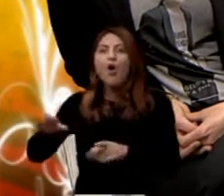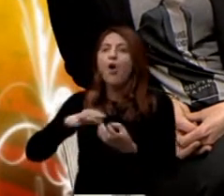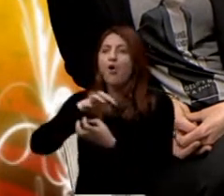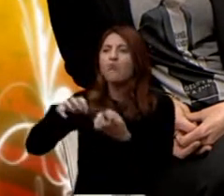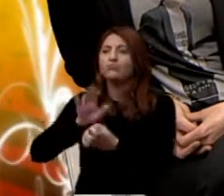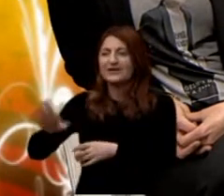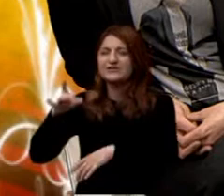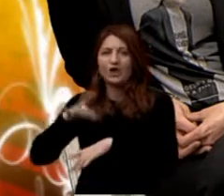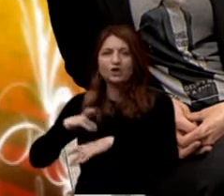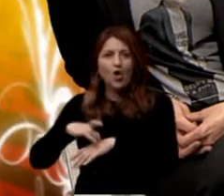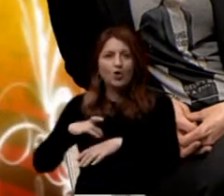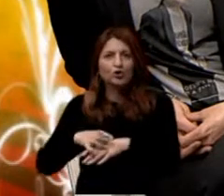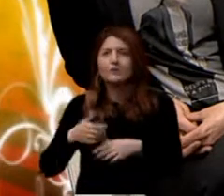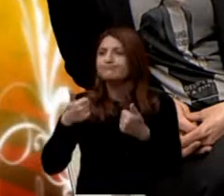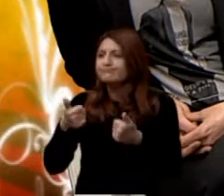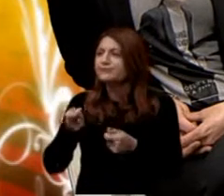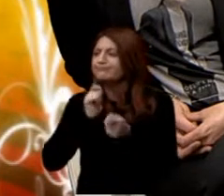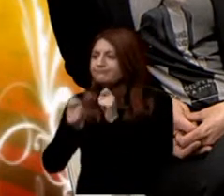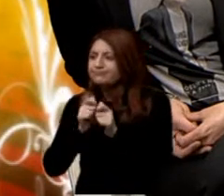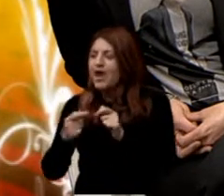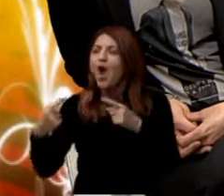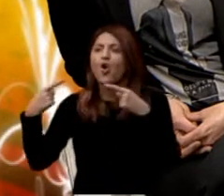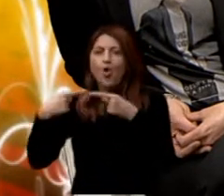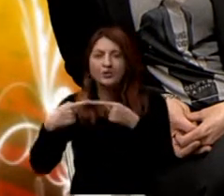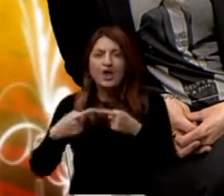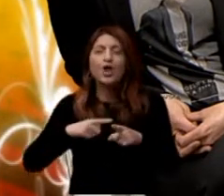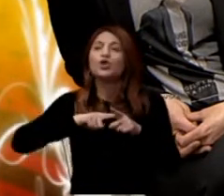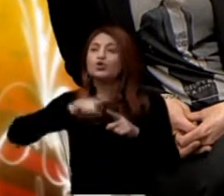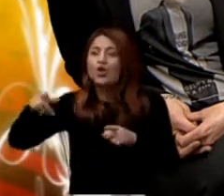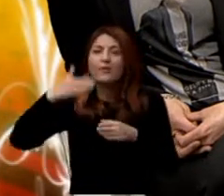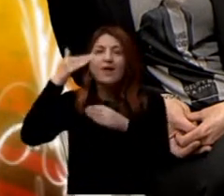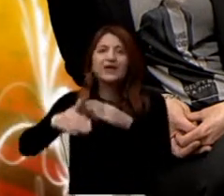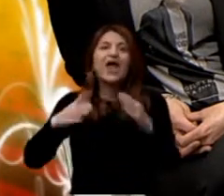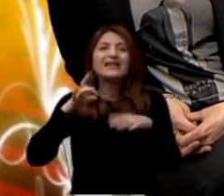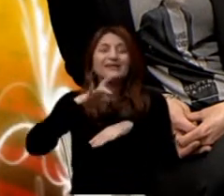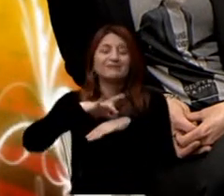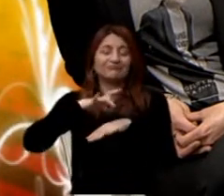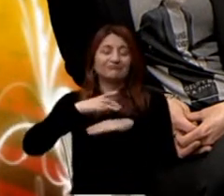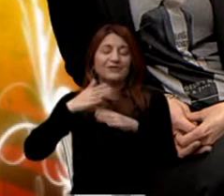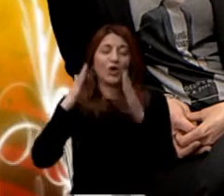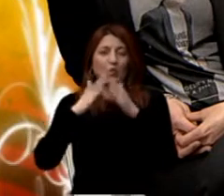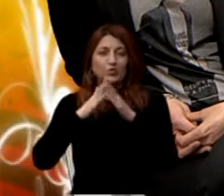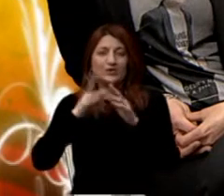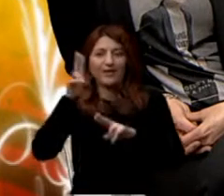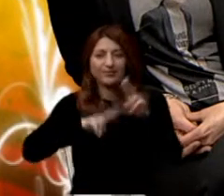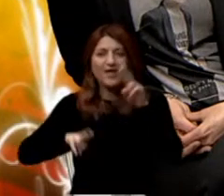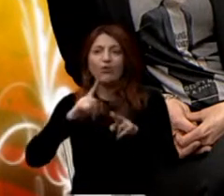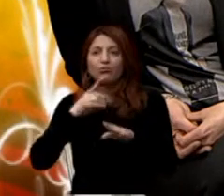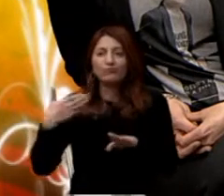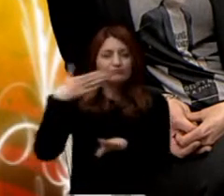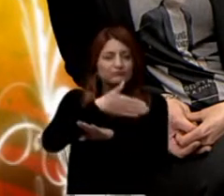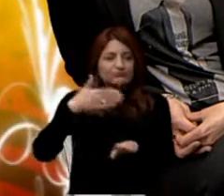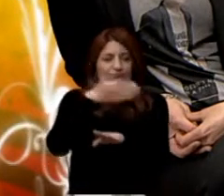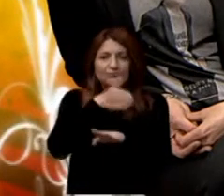obiteljske medicine prvog kontakta, do praktički centra za kućnu njegu koji odlazi u kuću